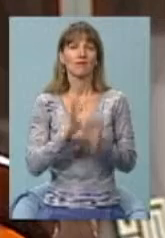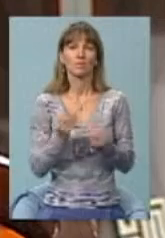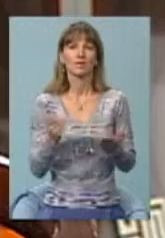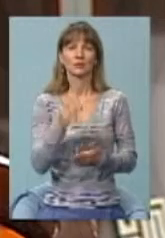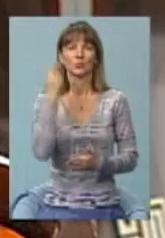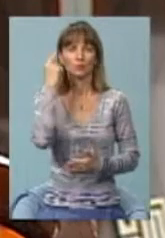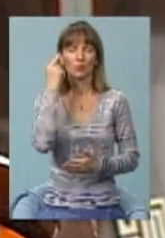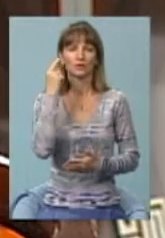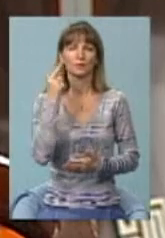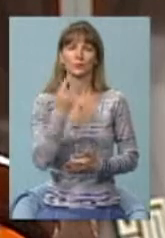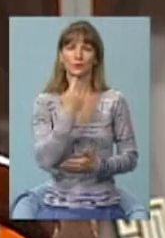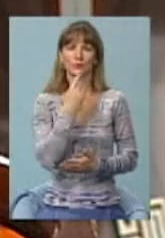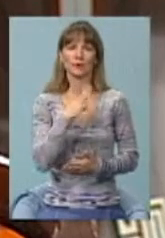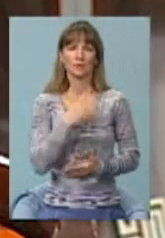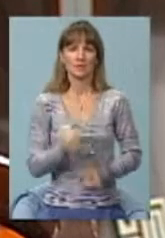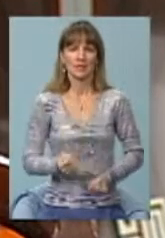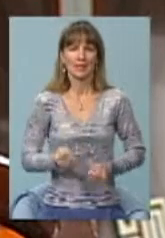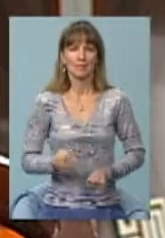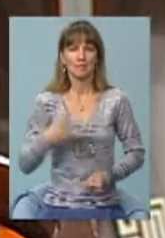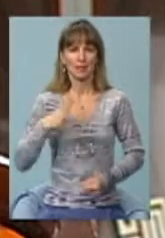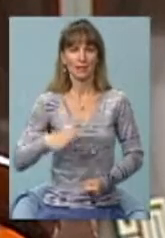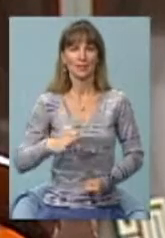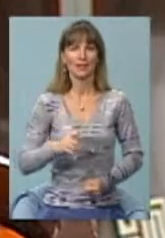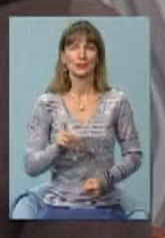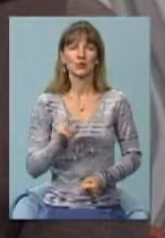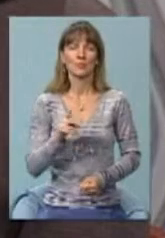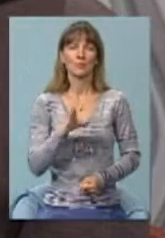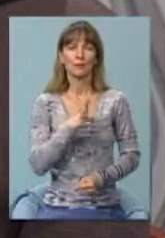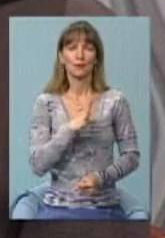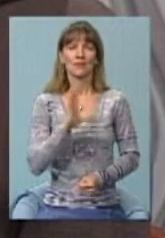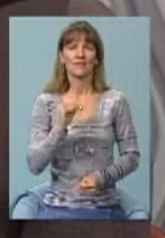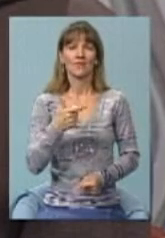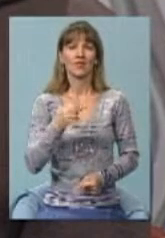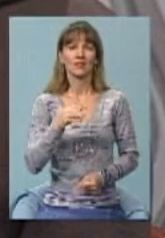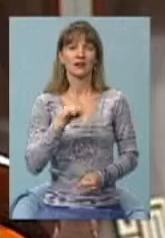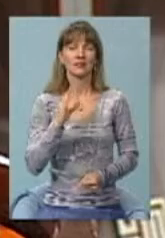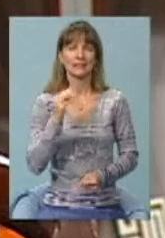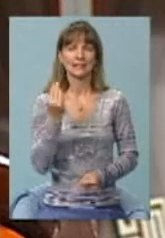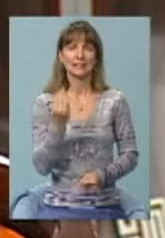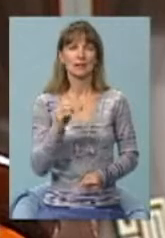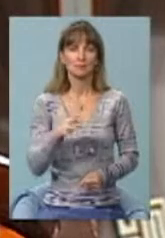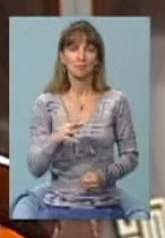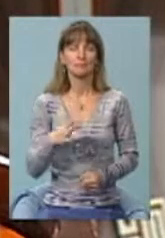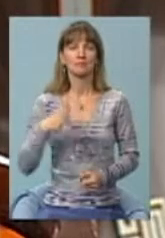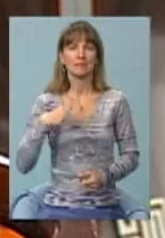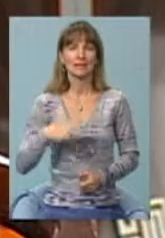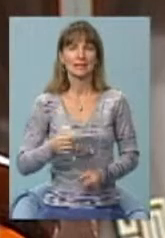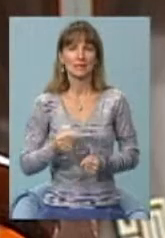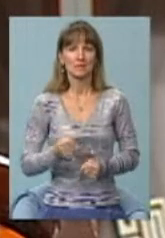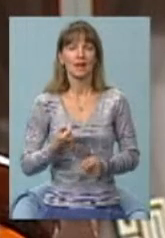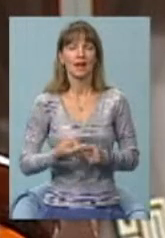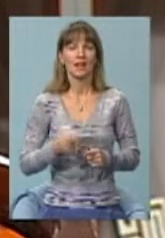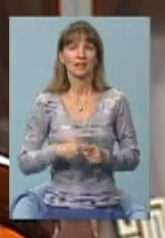думаєш, чи важко бути стриманим, аби бути вегетаріанцем? Я вважаю, стриманість – це риса характеру, яка